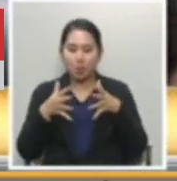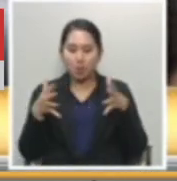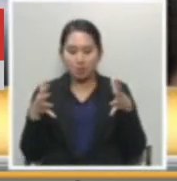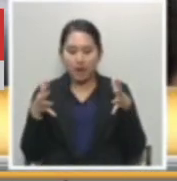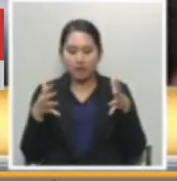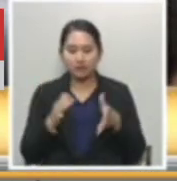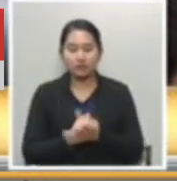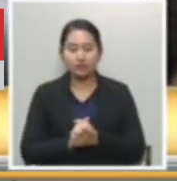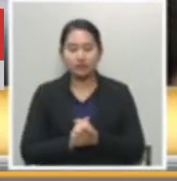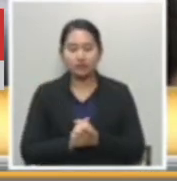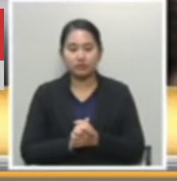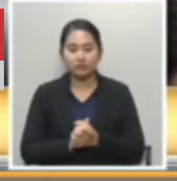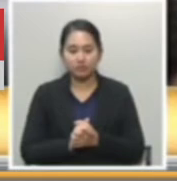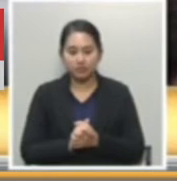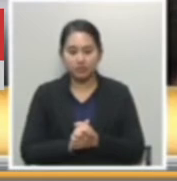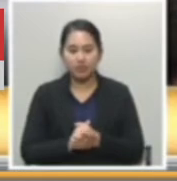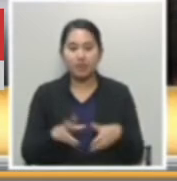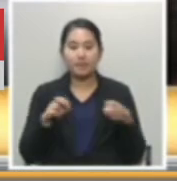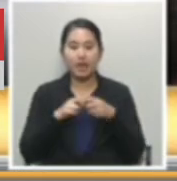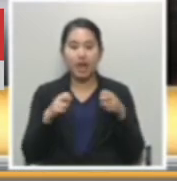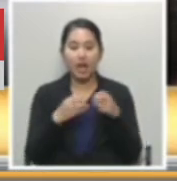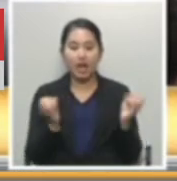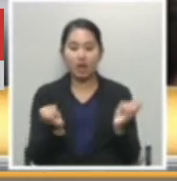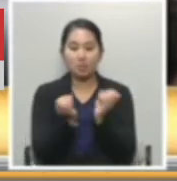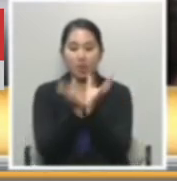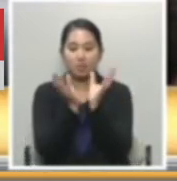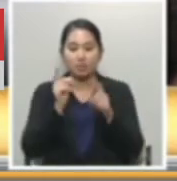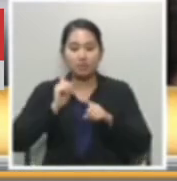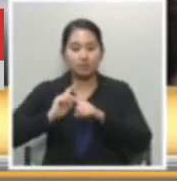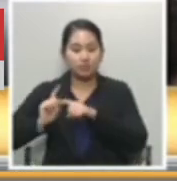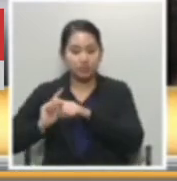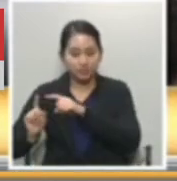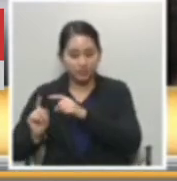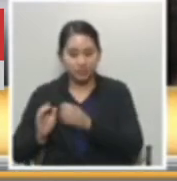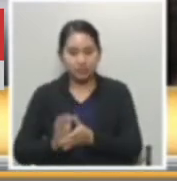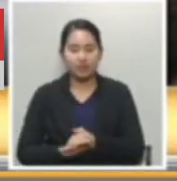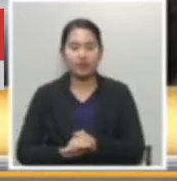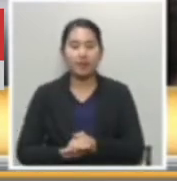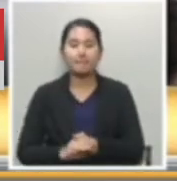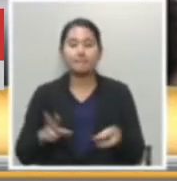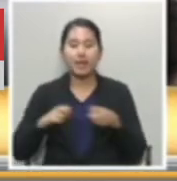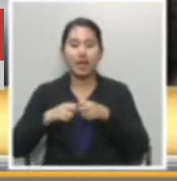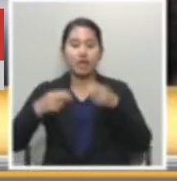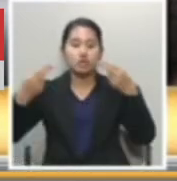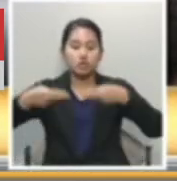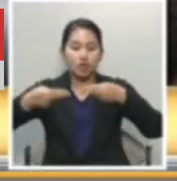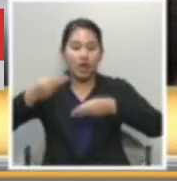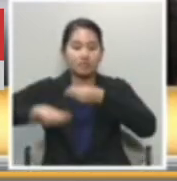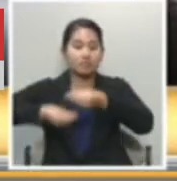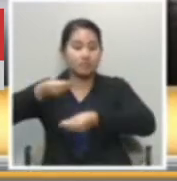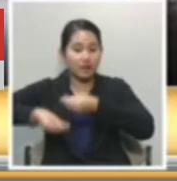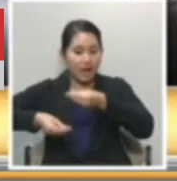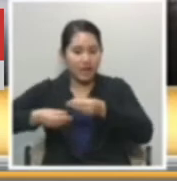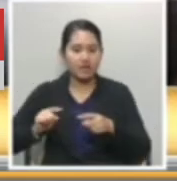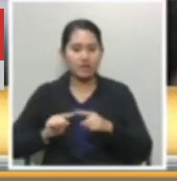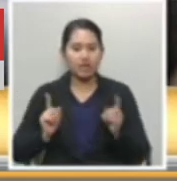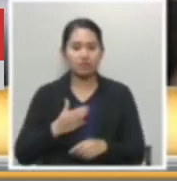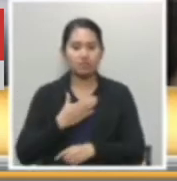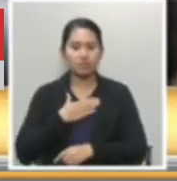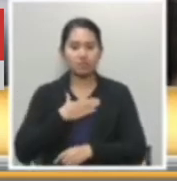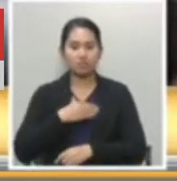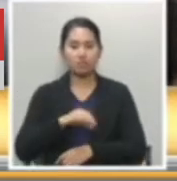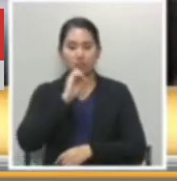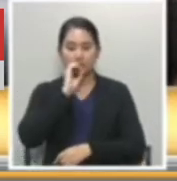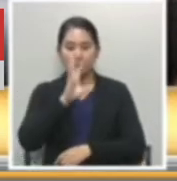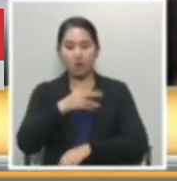ฉพาะผลกระทบจากปัจจัยภายนอกก็คือสงครามทางการค้าแต่ผมได้กราบเรียนท่